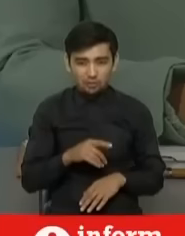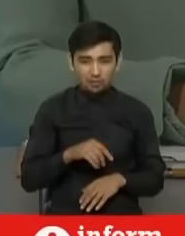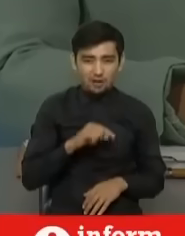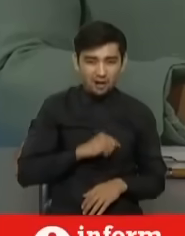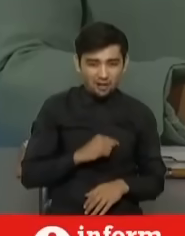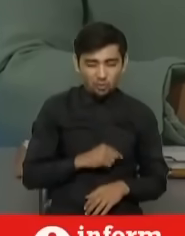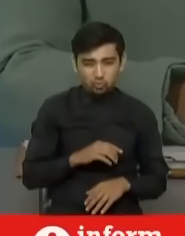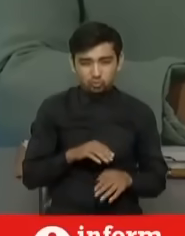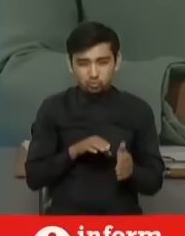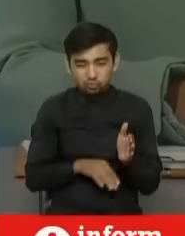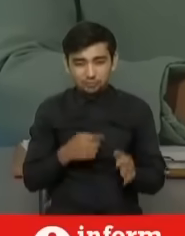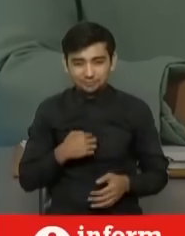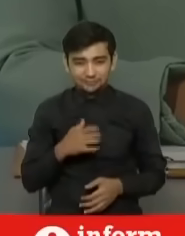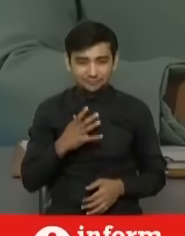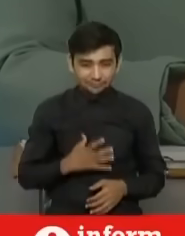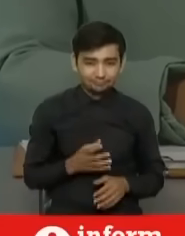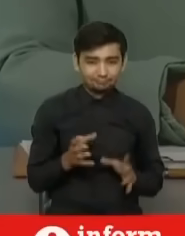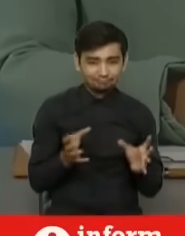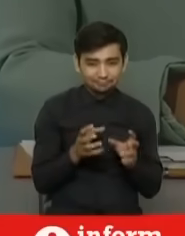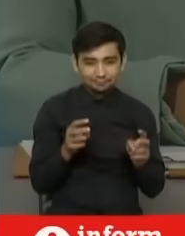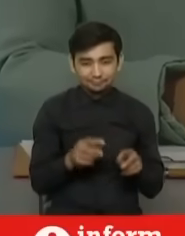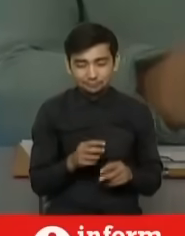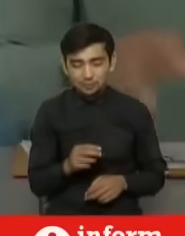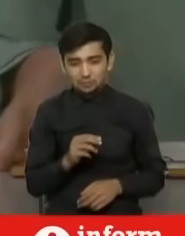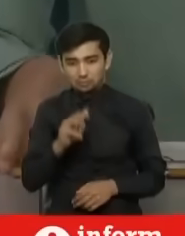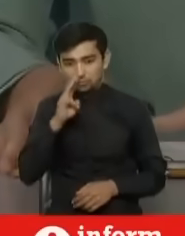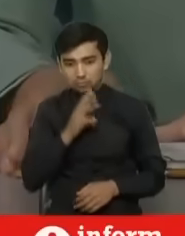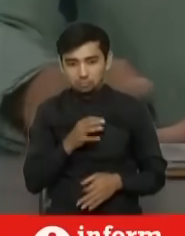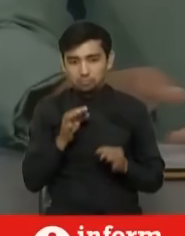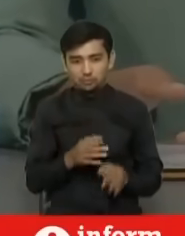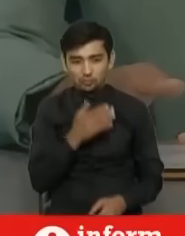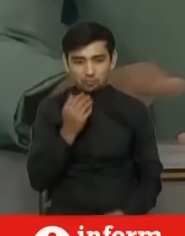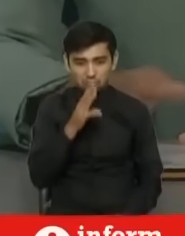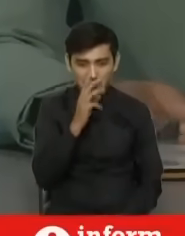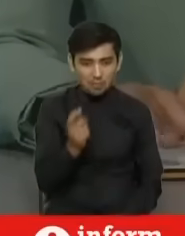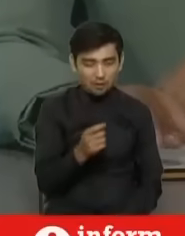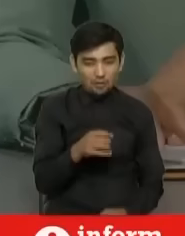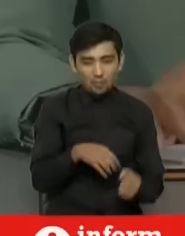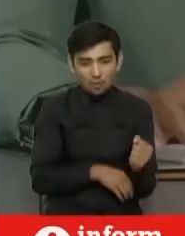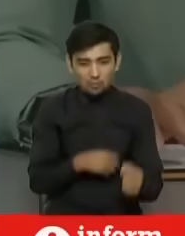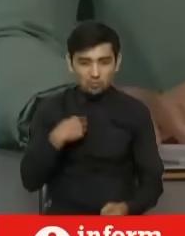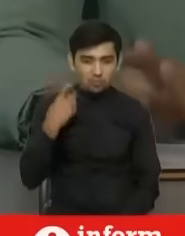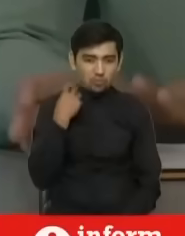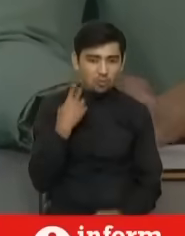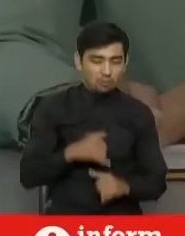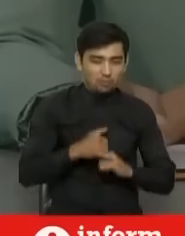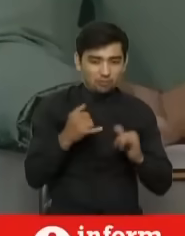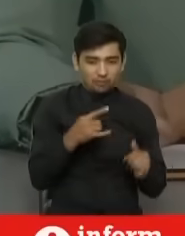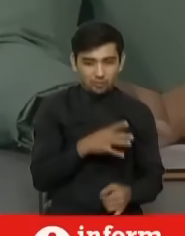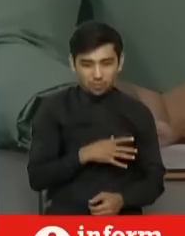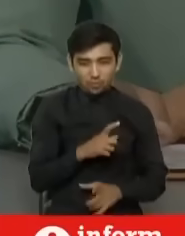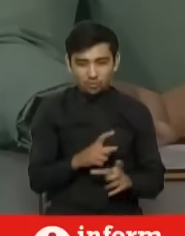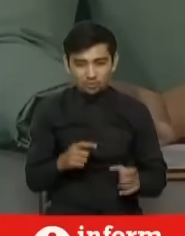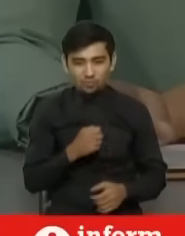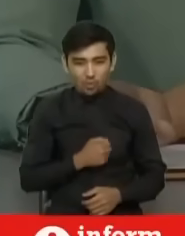жандар еселі еңбек лайықты бағаланбайды. Айлығымыз шайлығымызға жетпей, соңында қарызданып, қауғаланып қаламыз